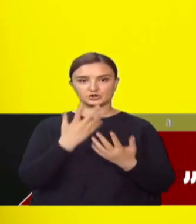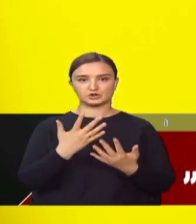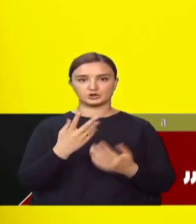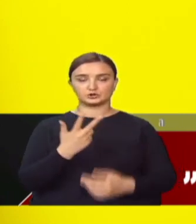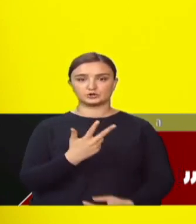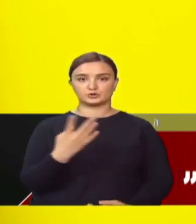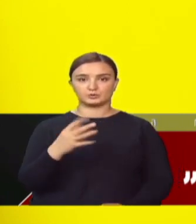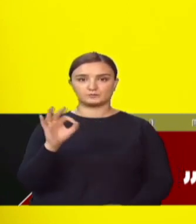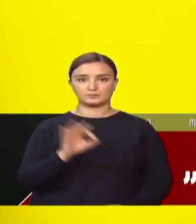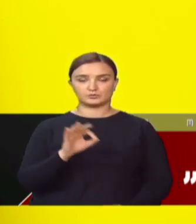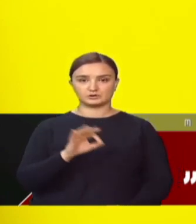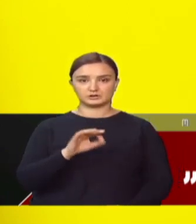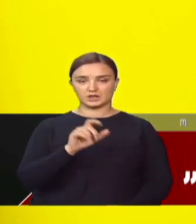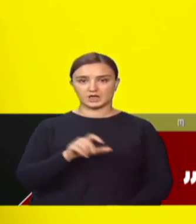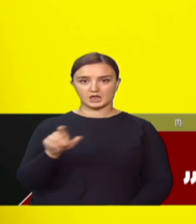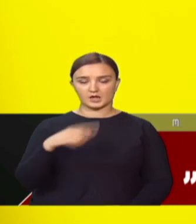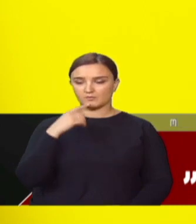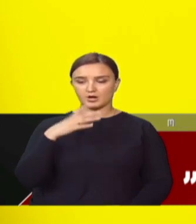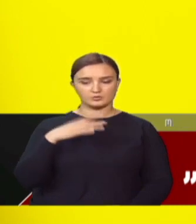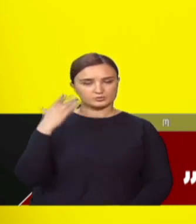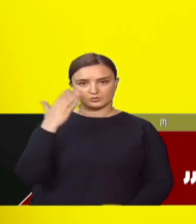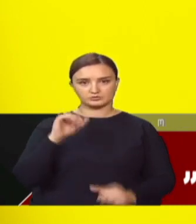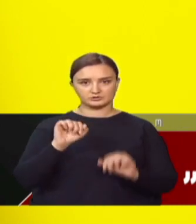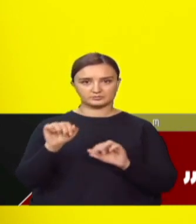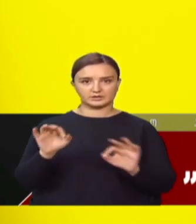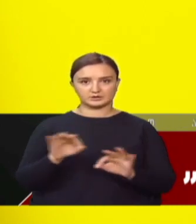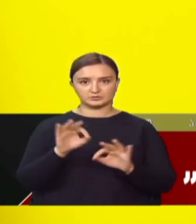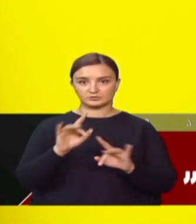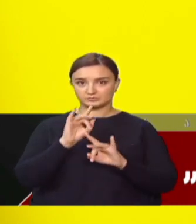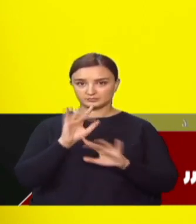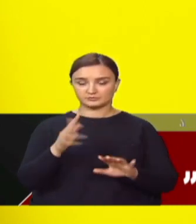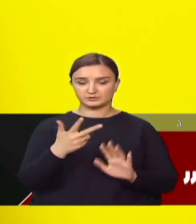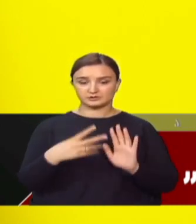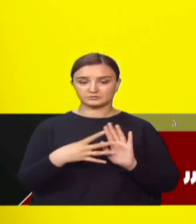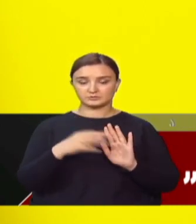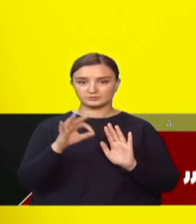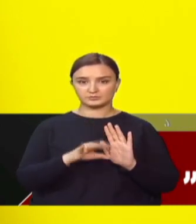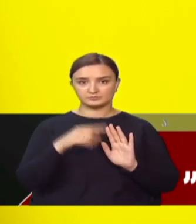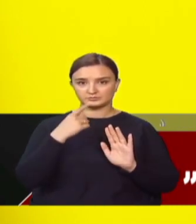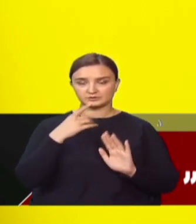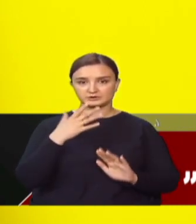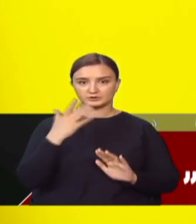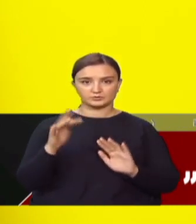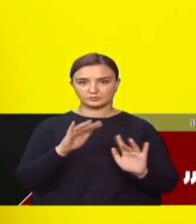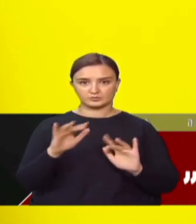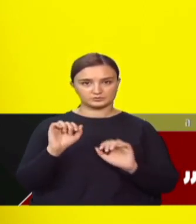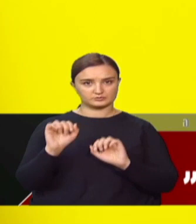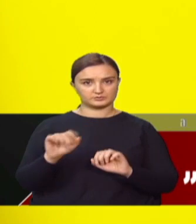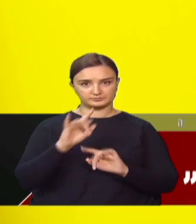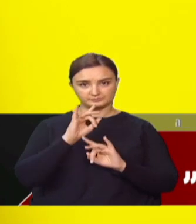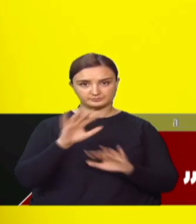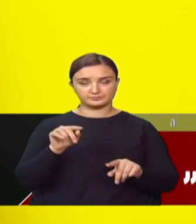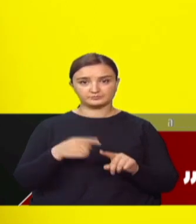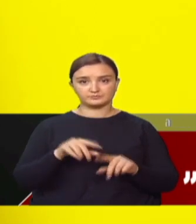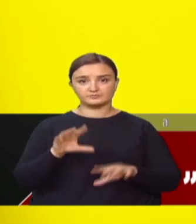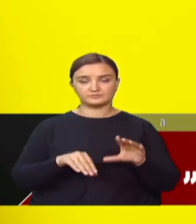ამბობს მოქალაქეებს, რომ ქართულ ოცნებას არასდროს არ დაუჭერს მხარს და 39% ამბობს, რომ არასდროს არ დაუჭერს მხარს ნაციონალურ მოძრაობას. ეს ალსახად